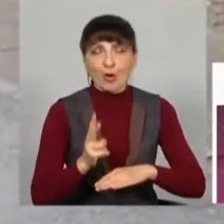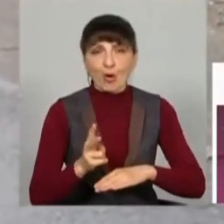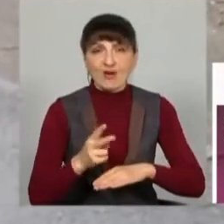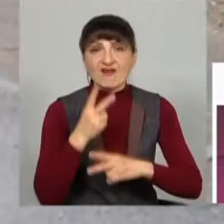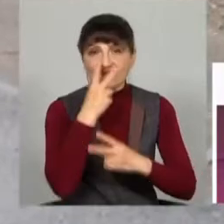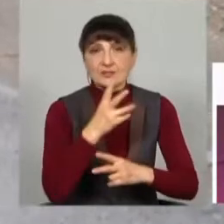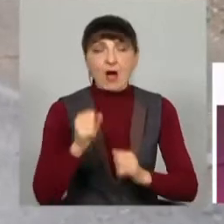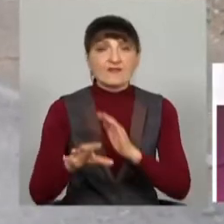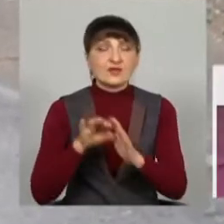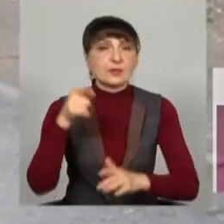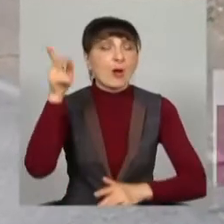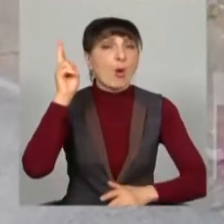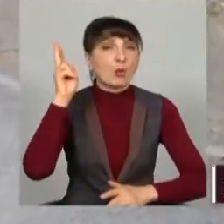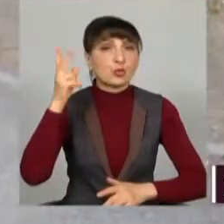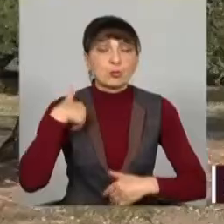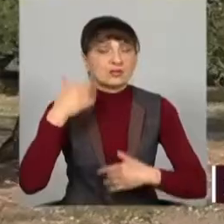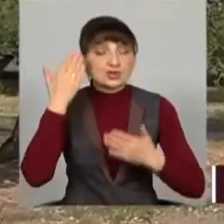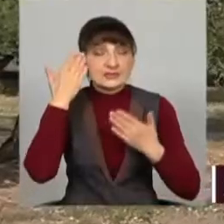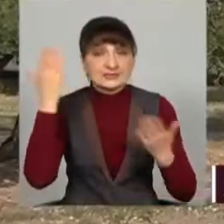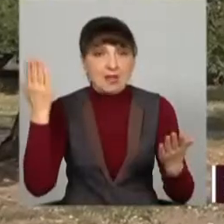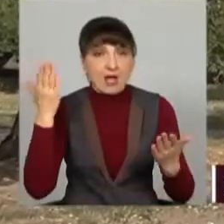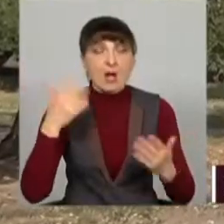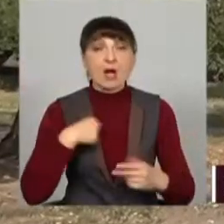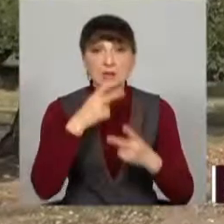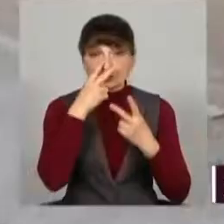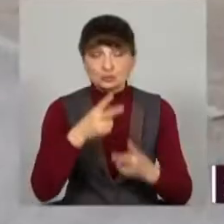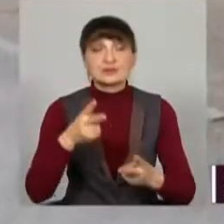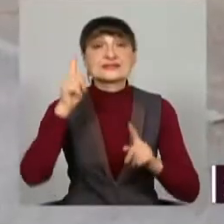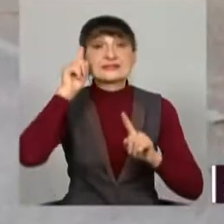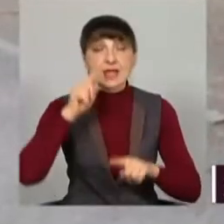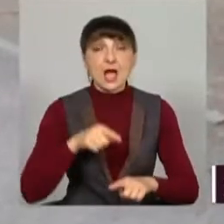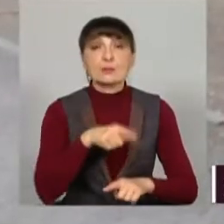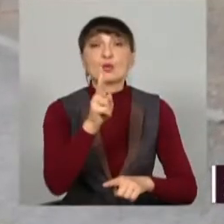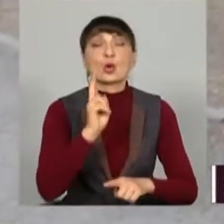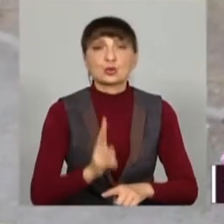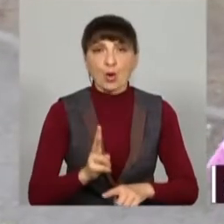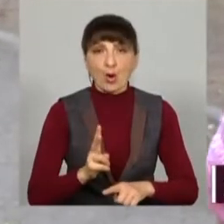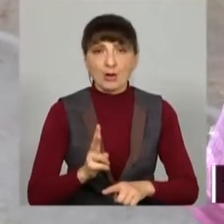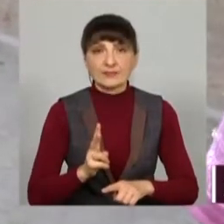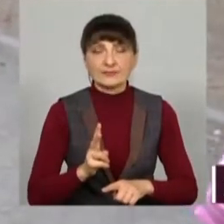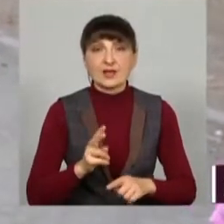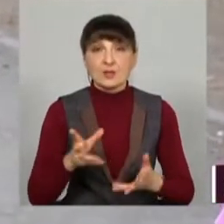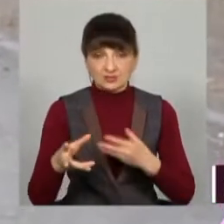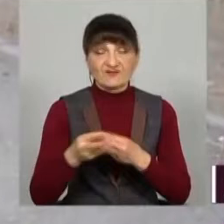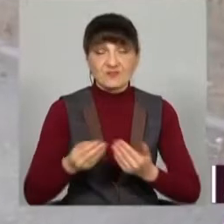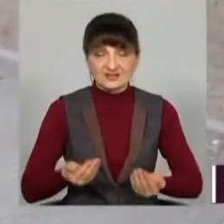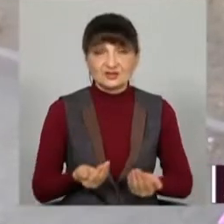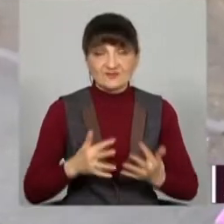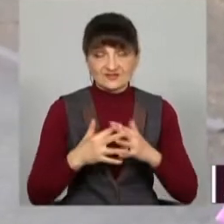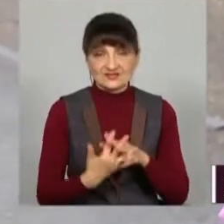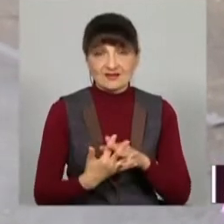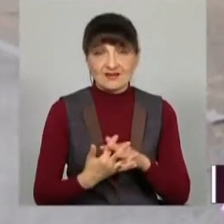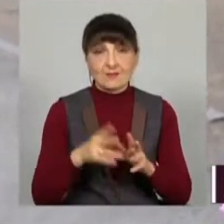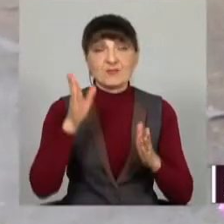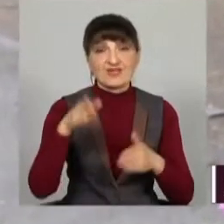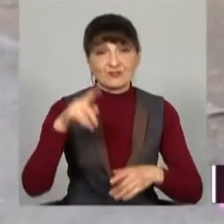то выбирают так, что мы даже слышим только. А так мы уже будем знать, какой он есть. Мы же живем вместе в селе там или